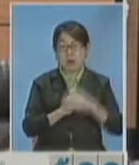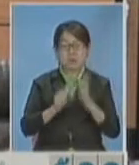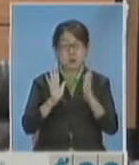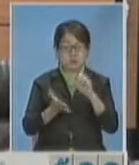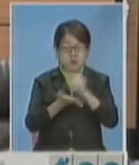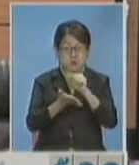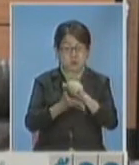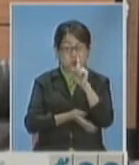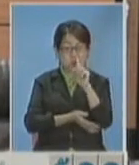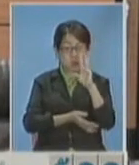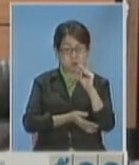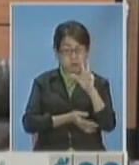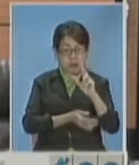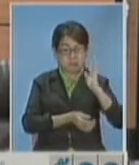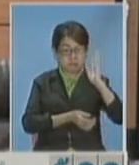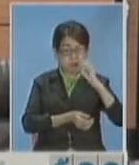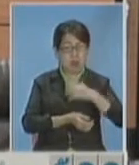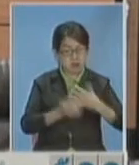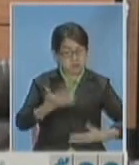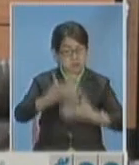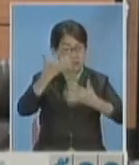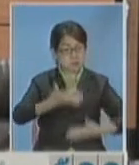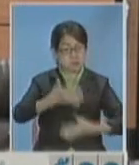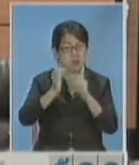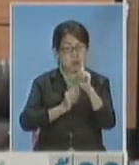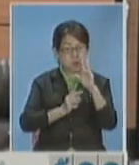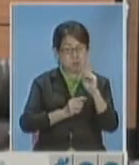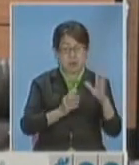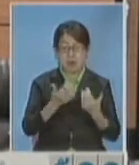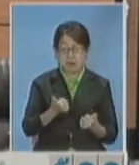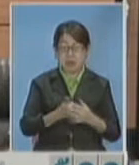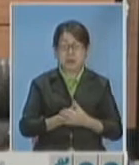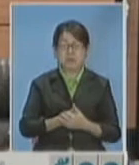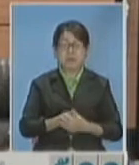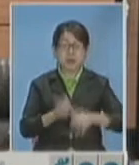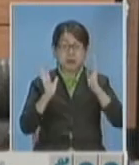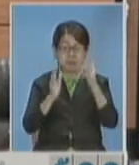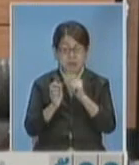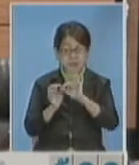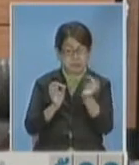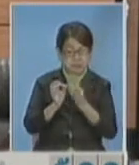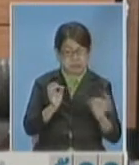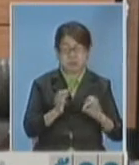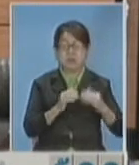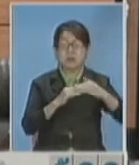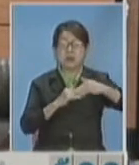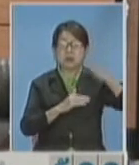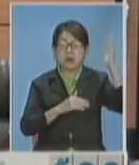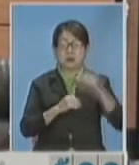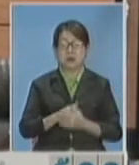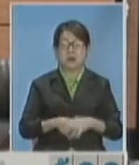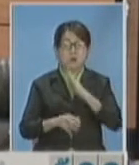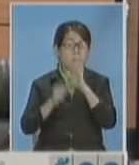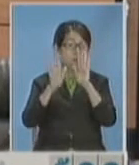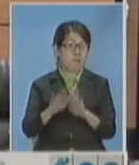คนคำแปรยติเกินกว่า500คำแปรยติถ้าอยู่ในสภ